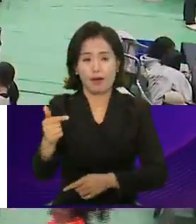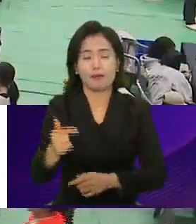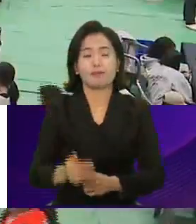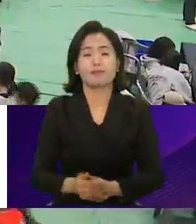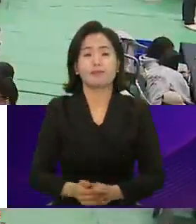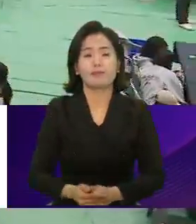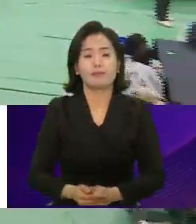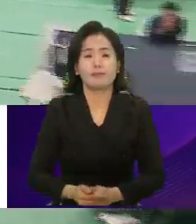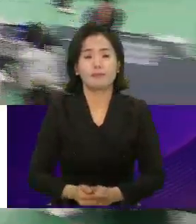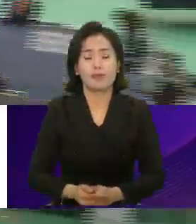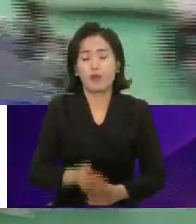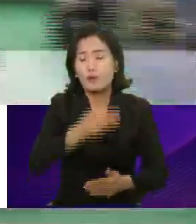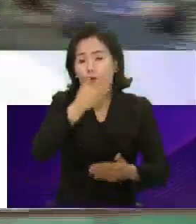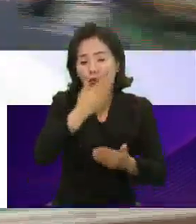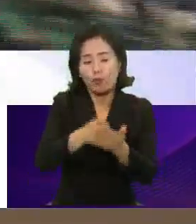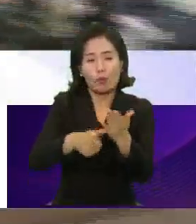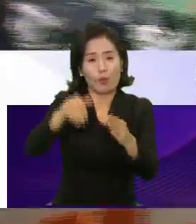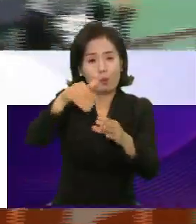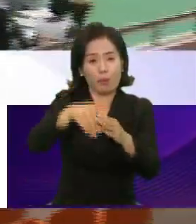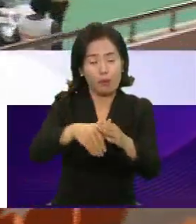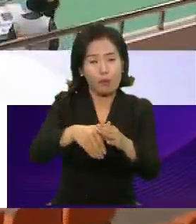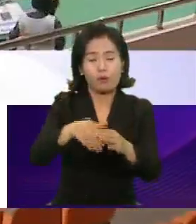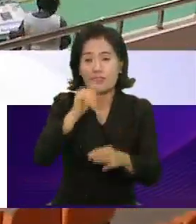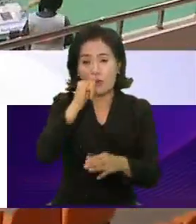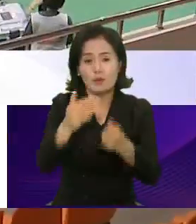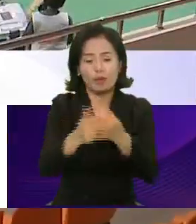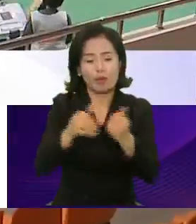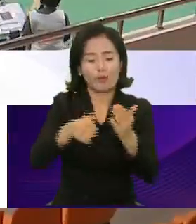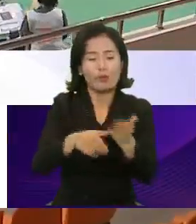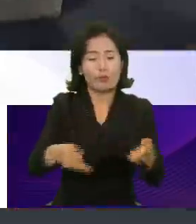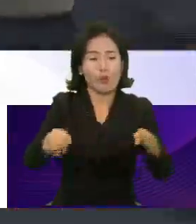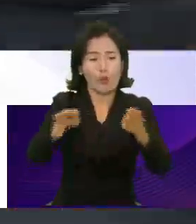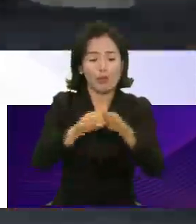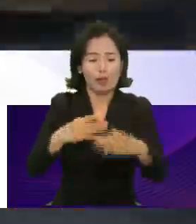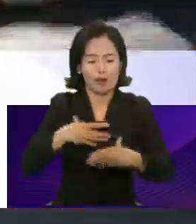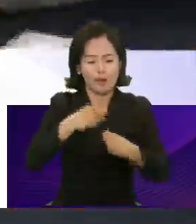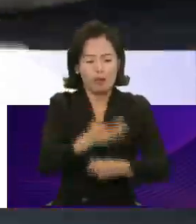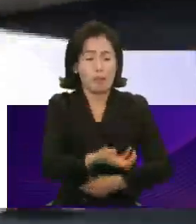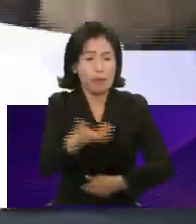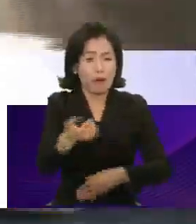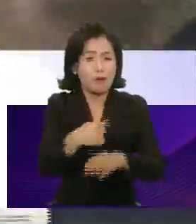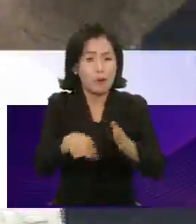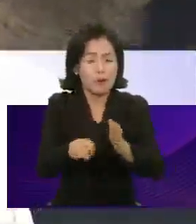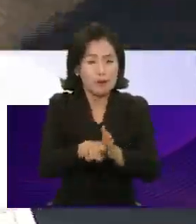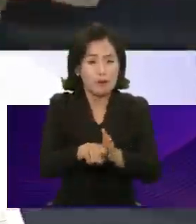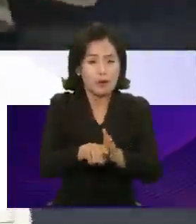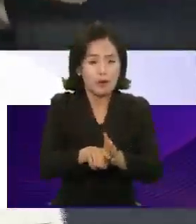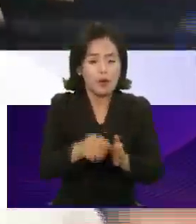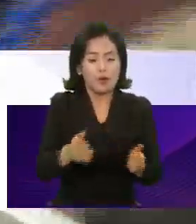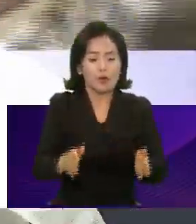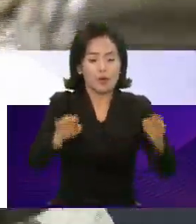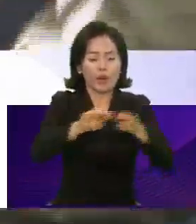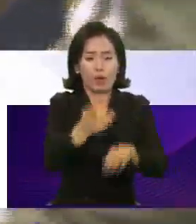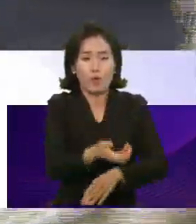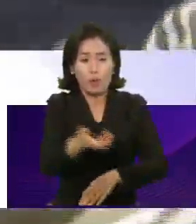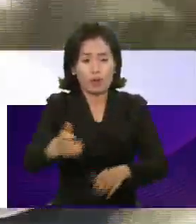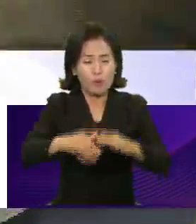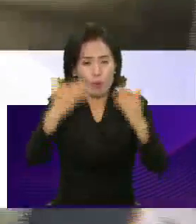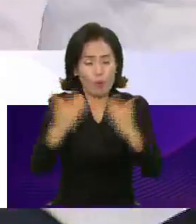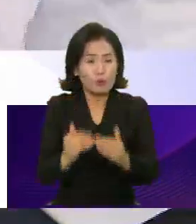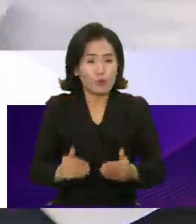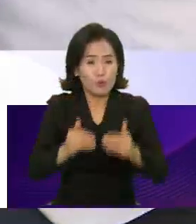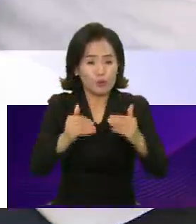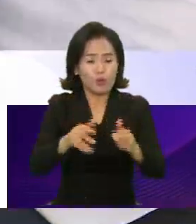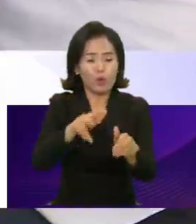있습니다. 소중한 유권자들의 표를 담은 만큼 투표함의 안전한 호송을 위해 투표함을 개표장에 이송하기까지 모든